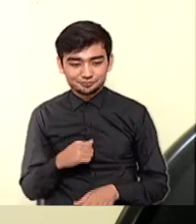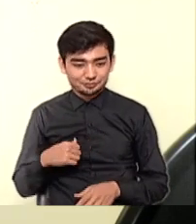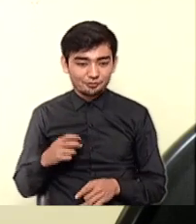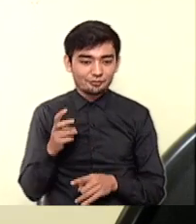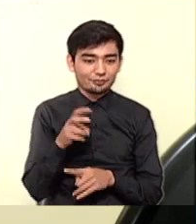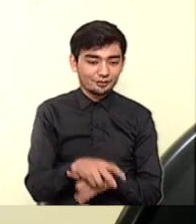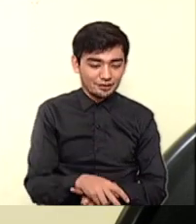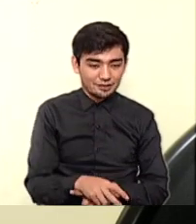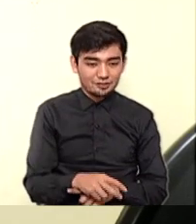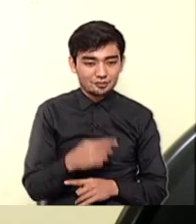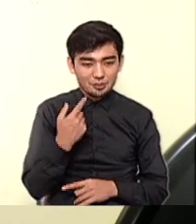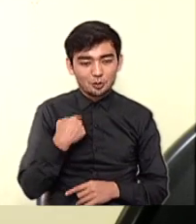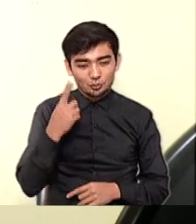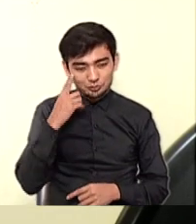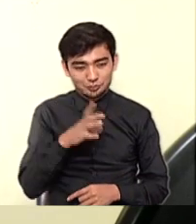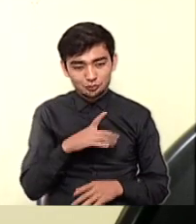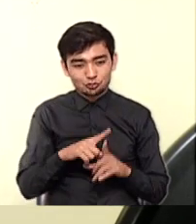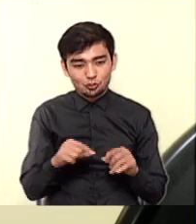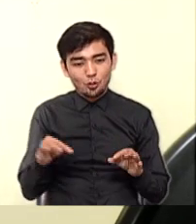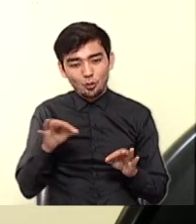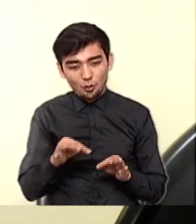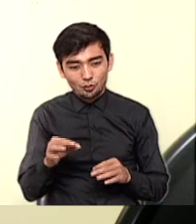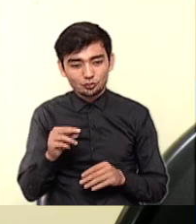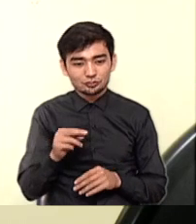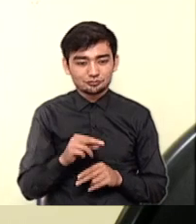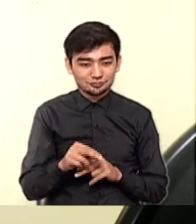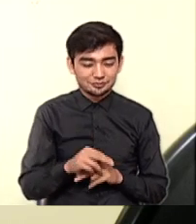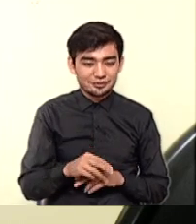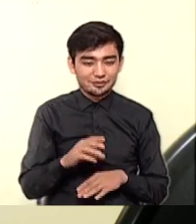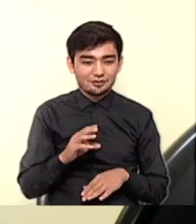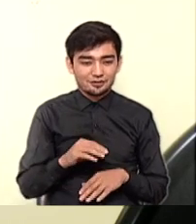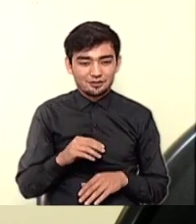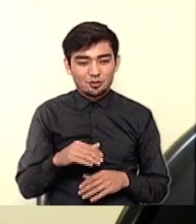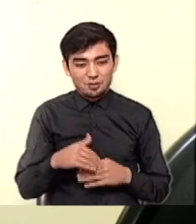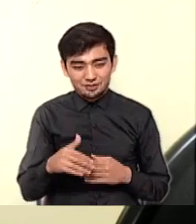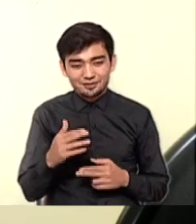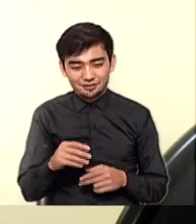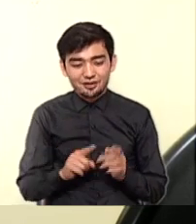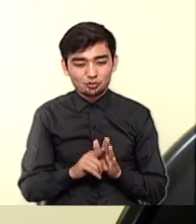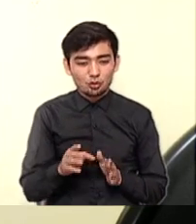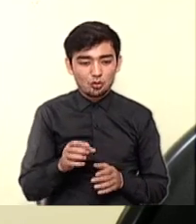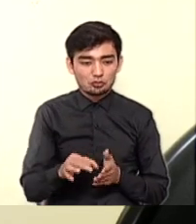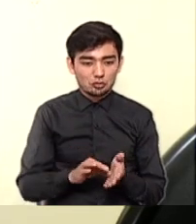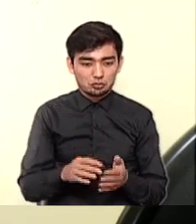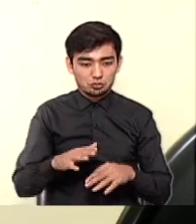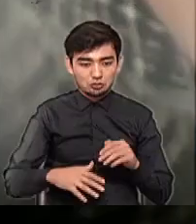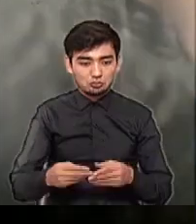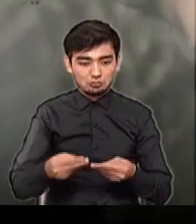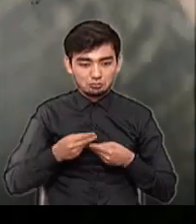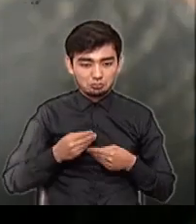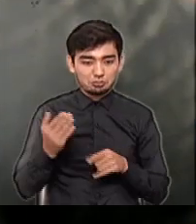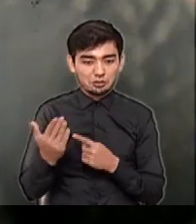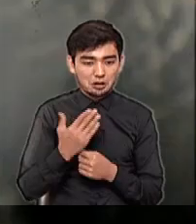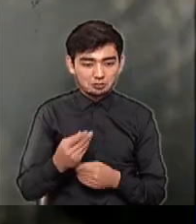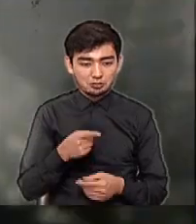келіп кетіңіз деді. Соны мен ойладым, енді сабақ не болса да кеште болса басталатын шығар деп. Барсам, маған бірден мына бұйрықтарды